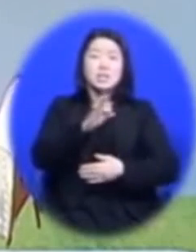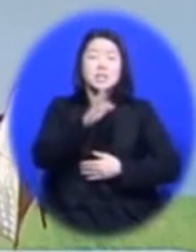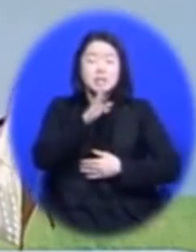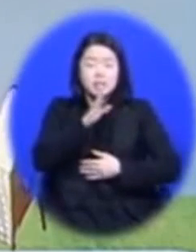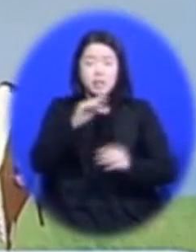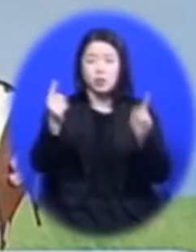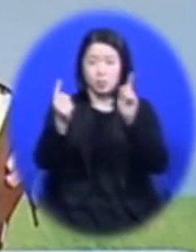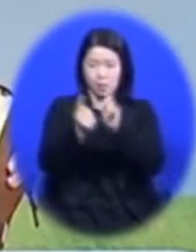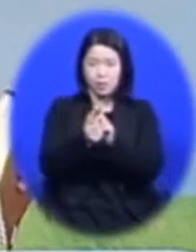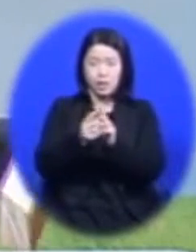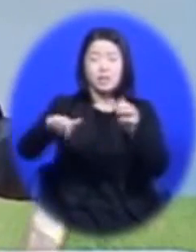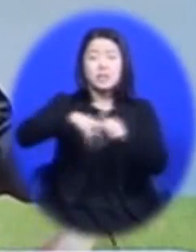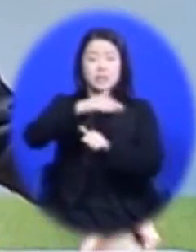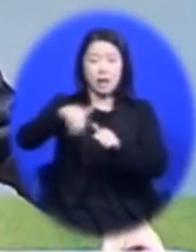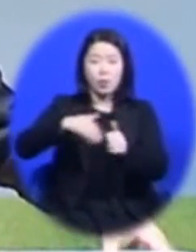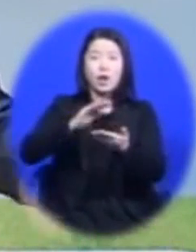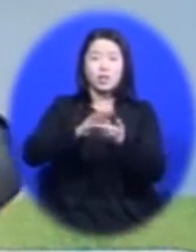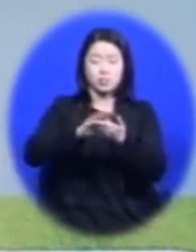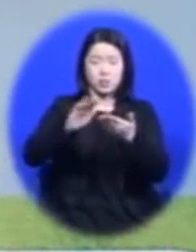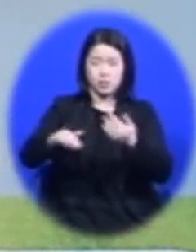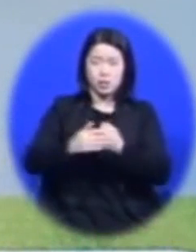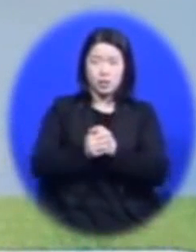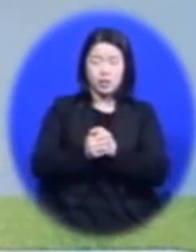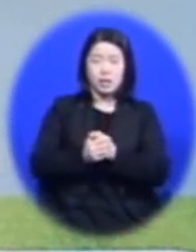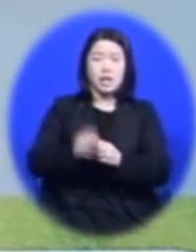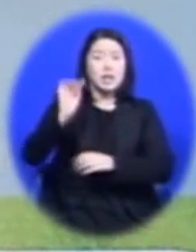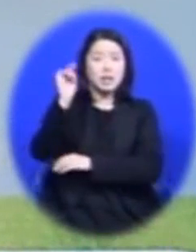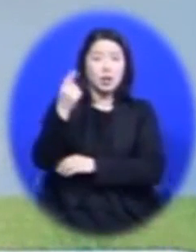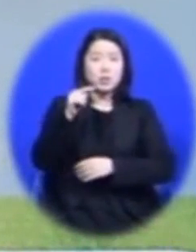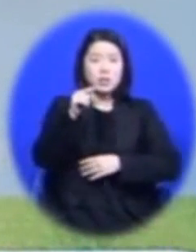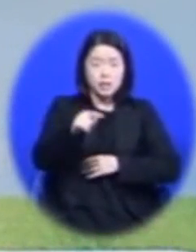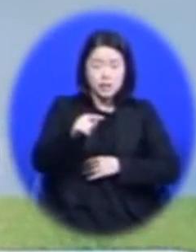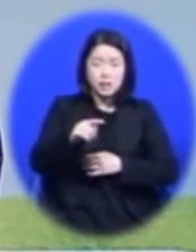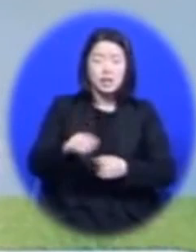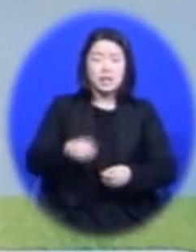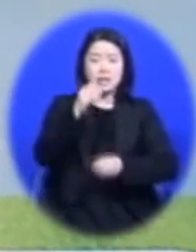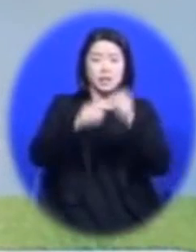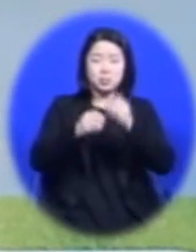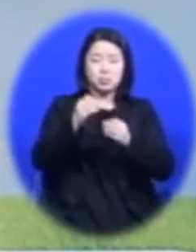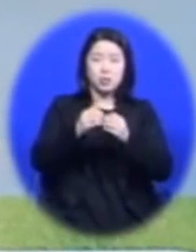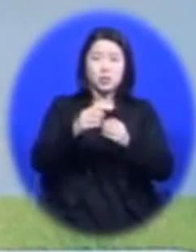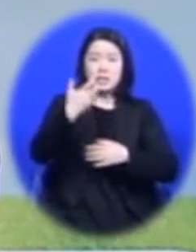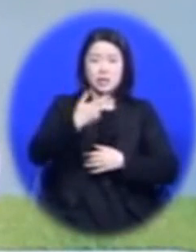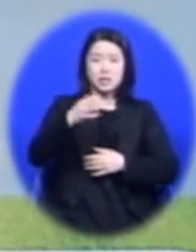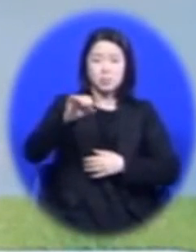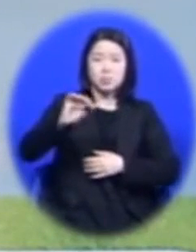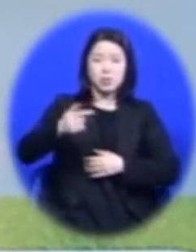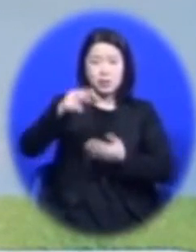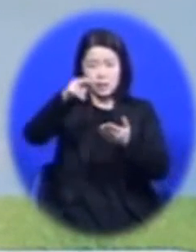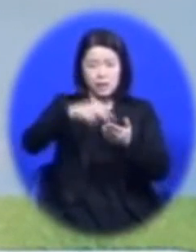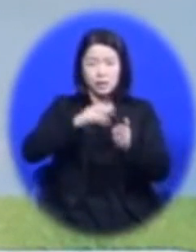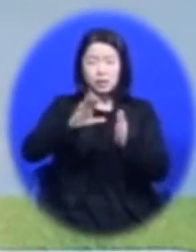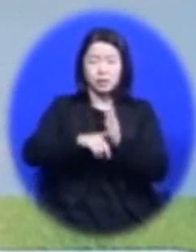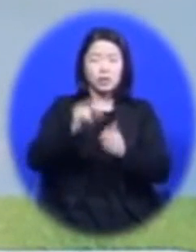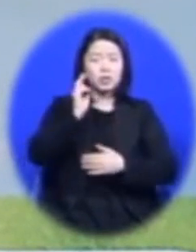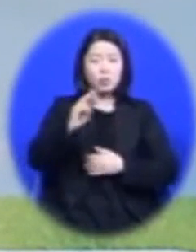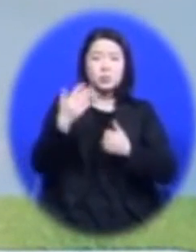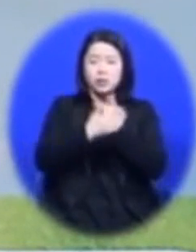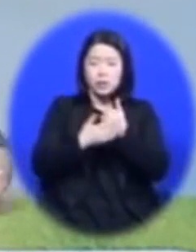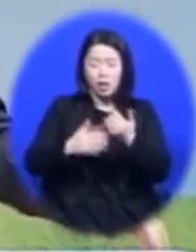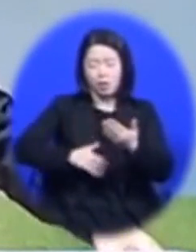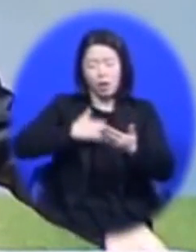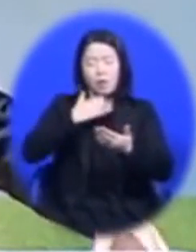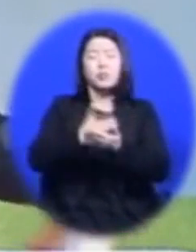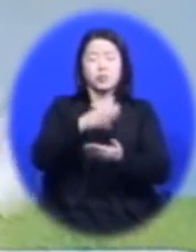만나는 상황입니다. 다윗의 이 시편 70편은 제가 읽으면서 너무너무 은혜 받고